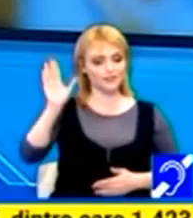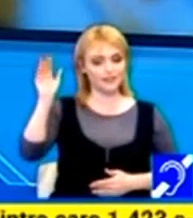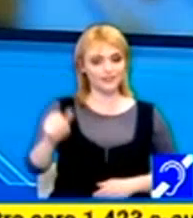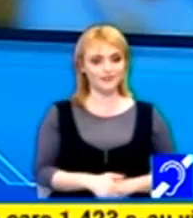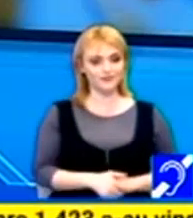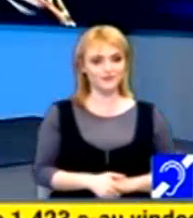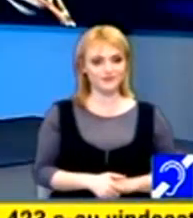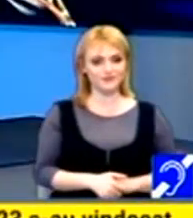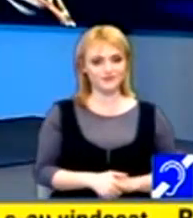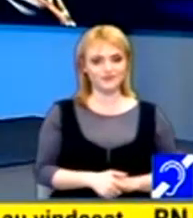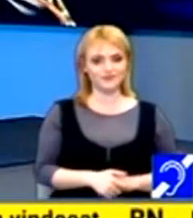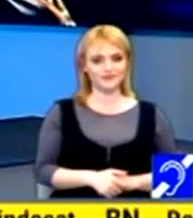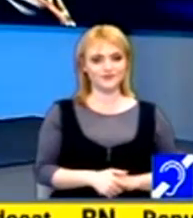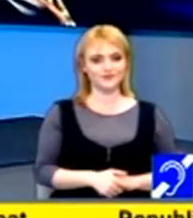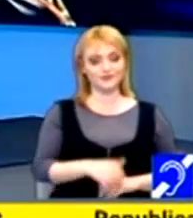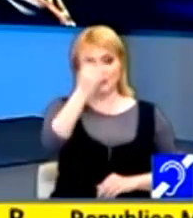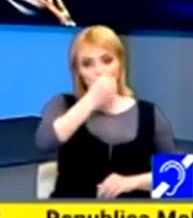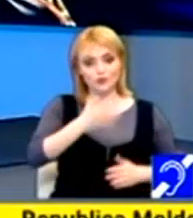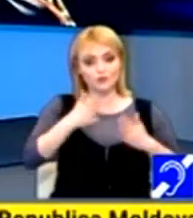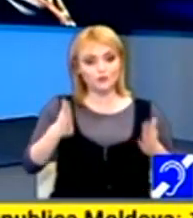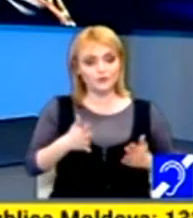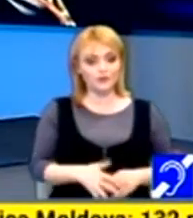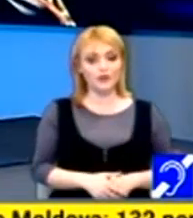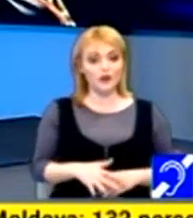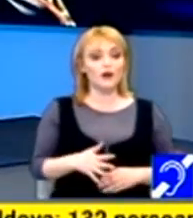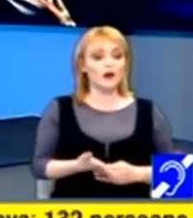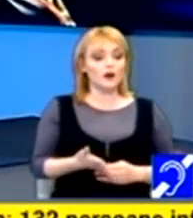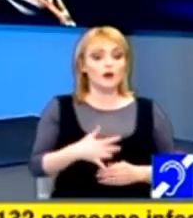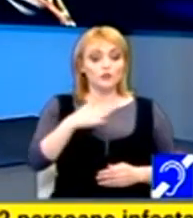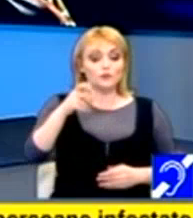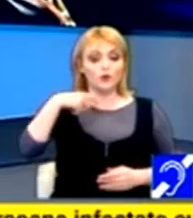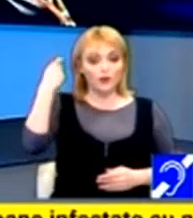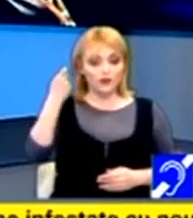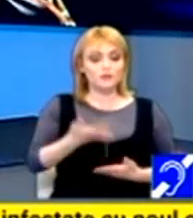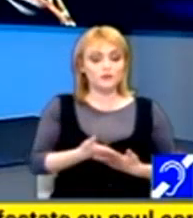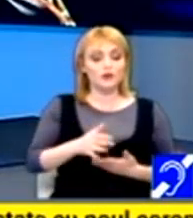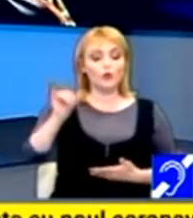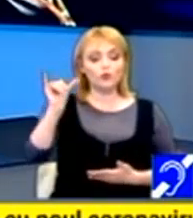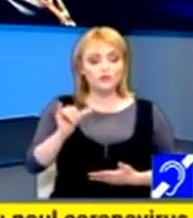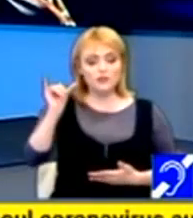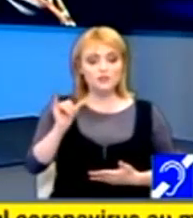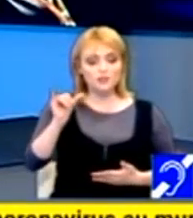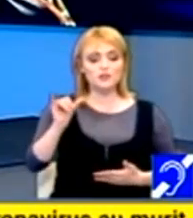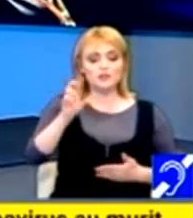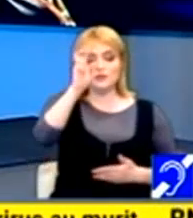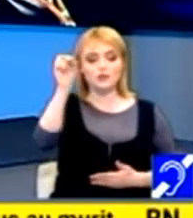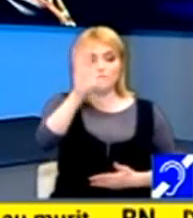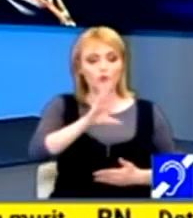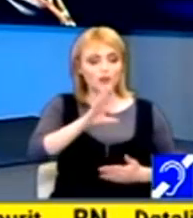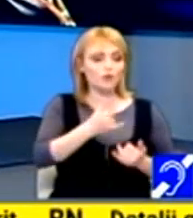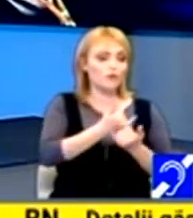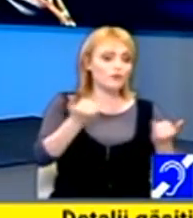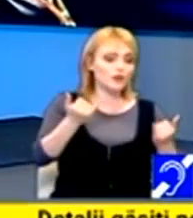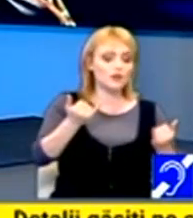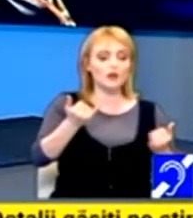revedere! Svetlana, îți mulțumim! De ani buni, universitățile din Uniunea Europeană oferă studenților basarabeni posibilitatea